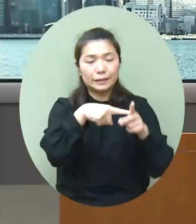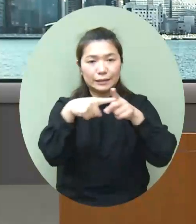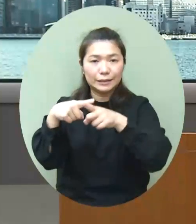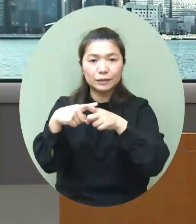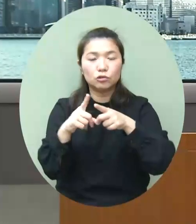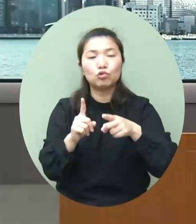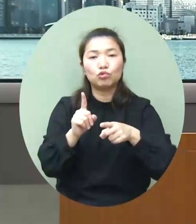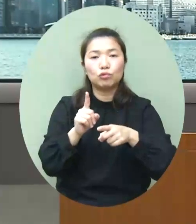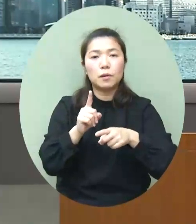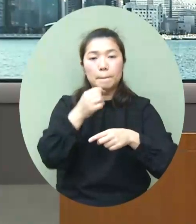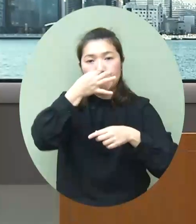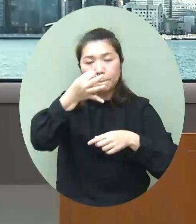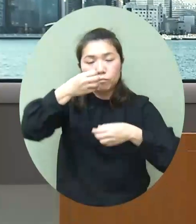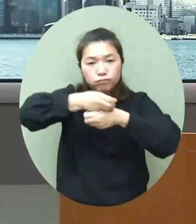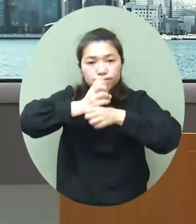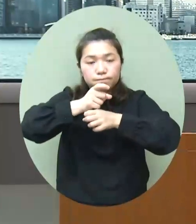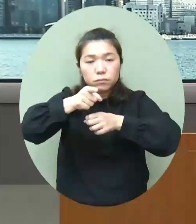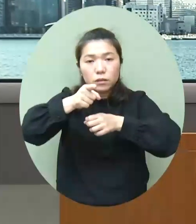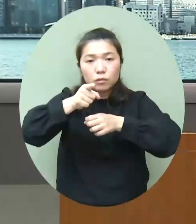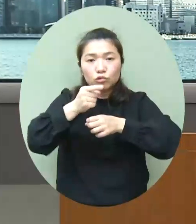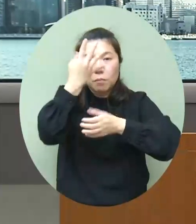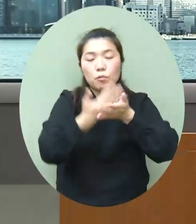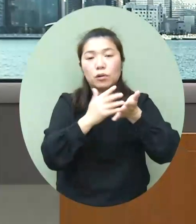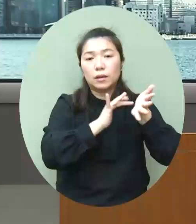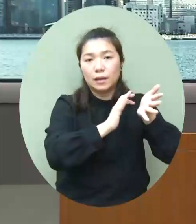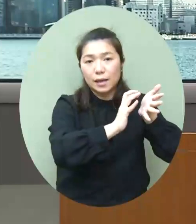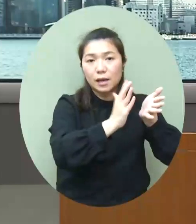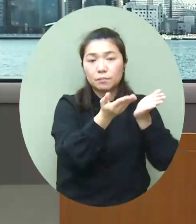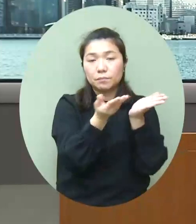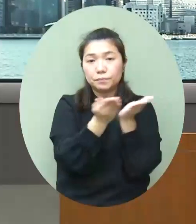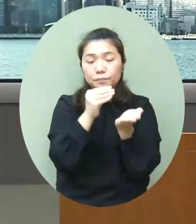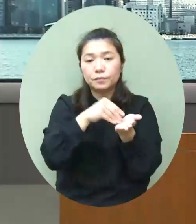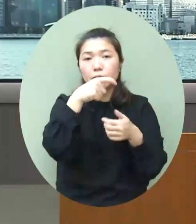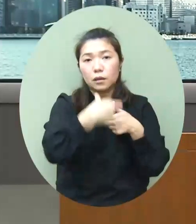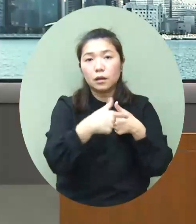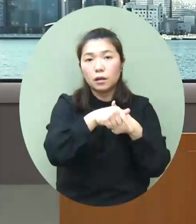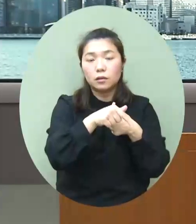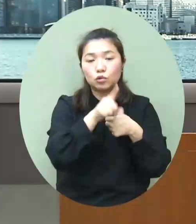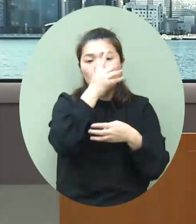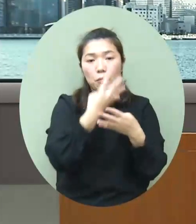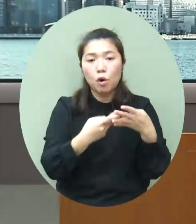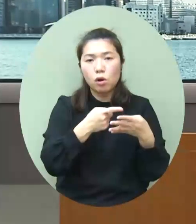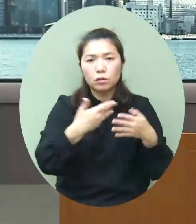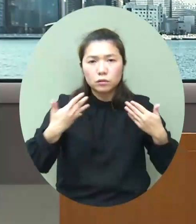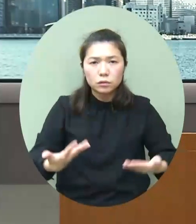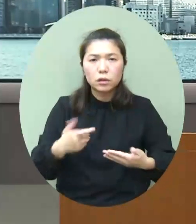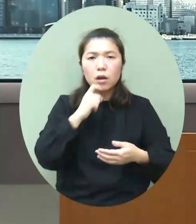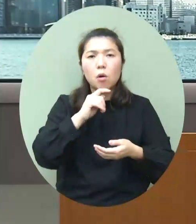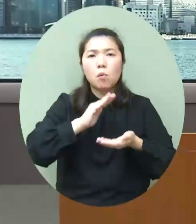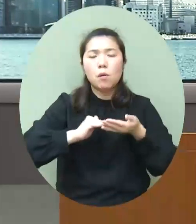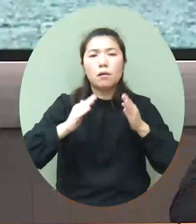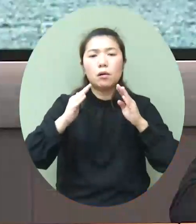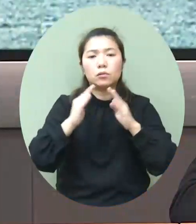让市民呈报快速抗原检测阳性的网上的平台呢，现